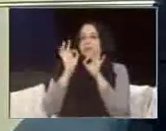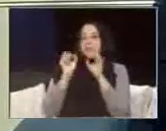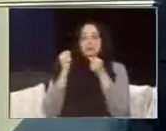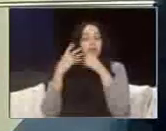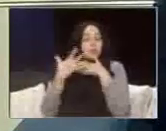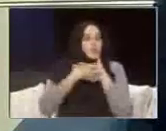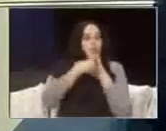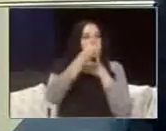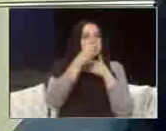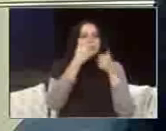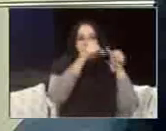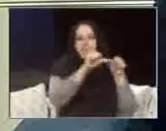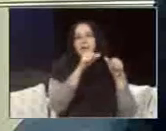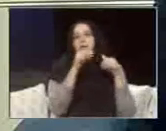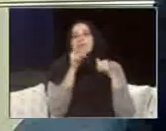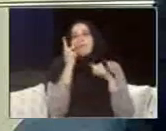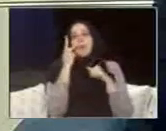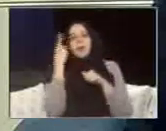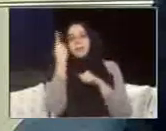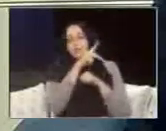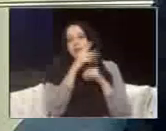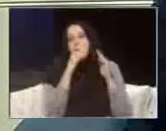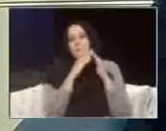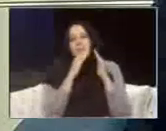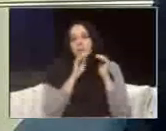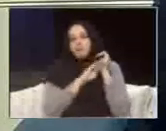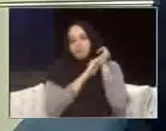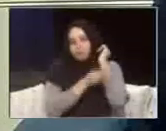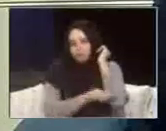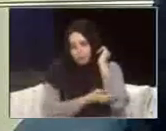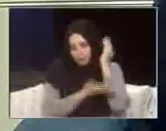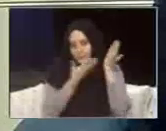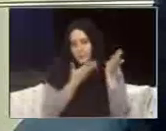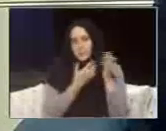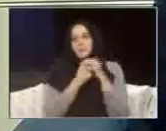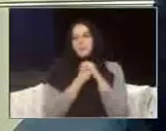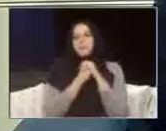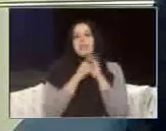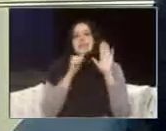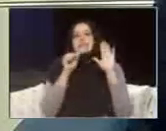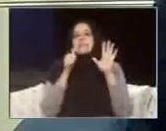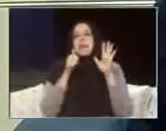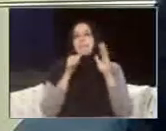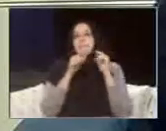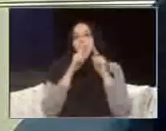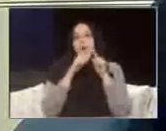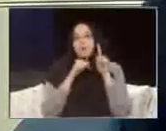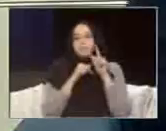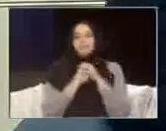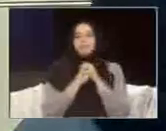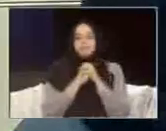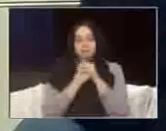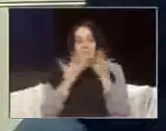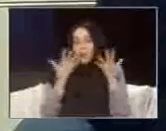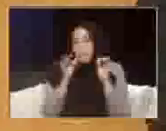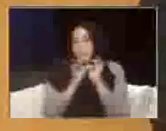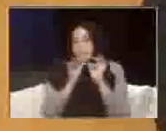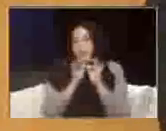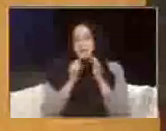واكملت واتمت في بيت الوالدين، وفي هذه الفتره كانت في حمل في شهرها السادس. نعم شكرا استاذ.